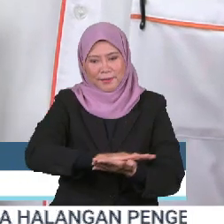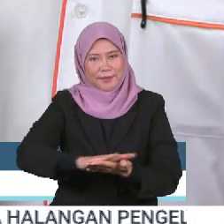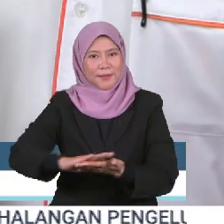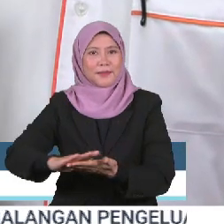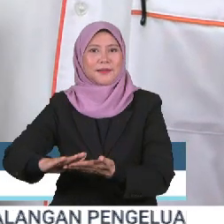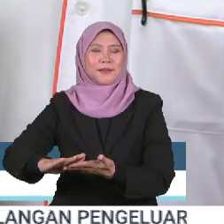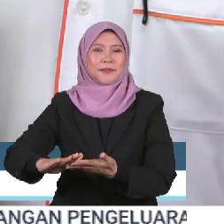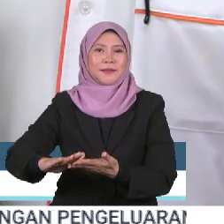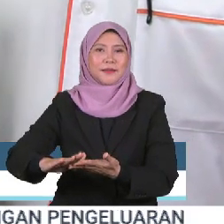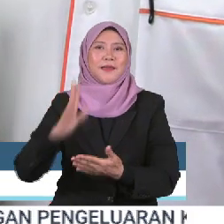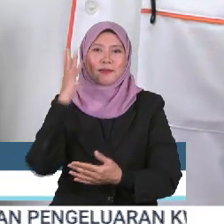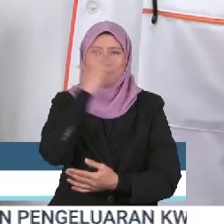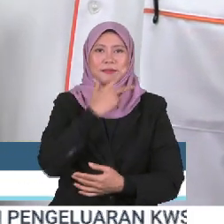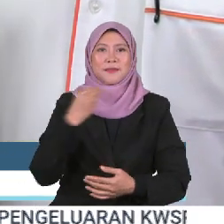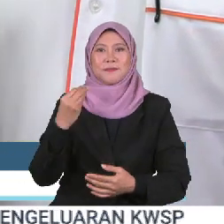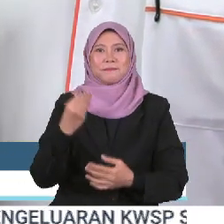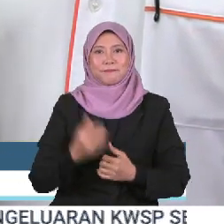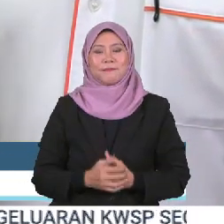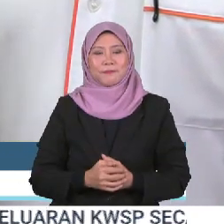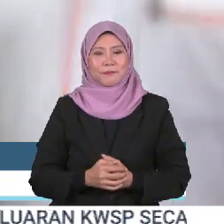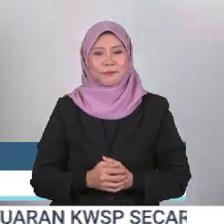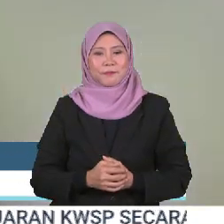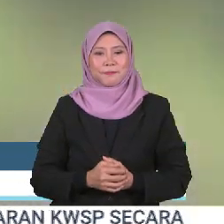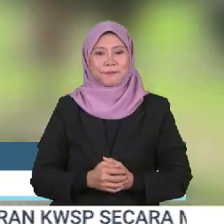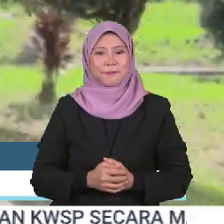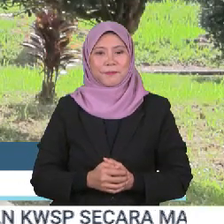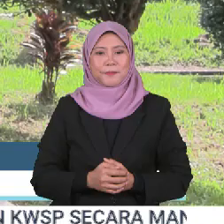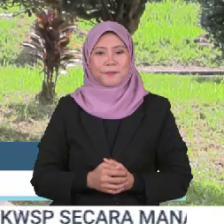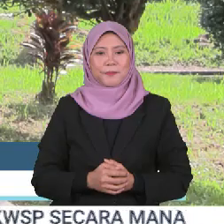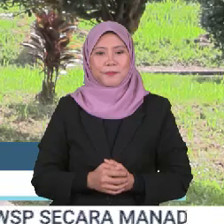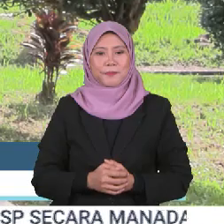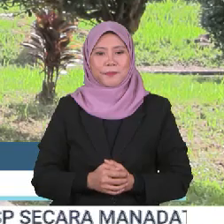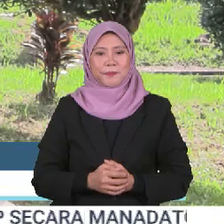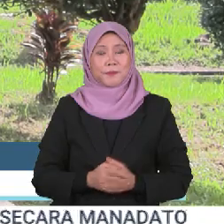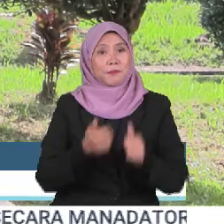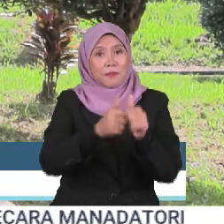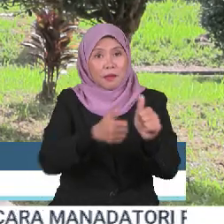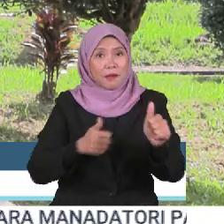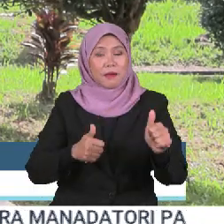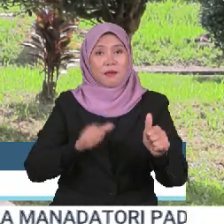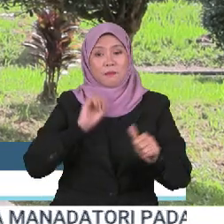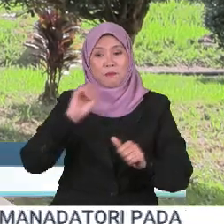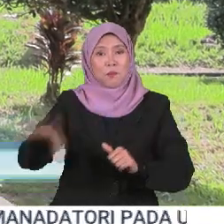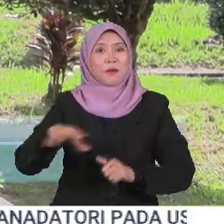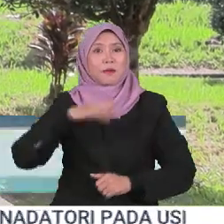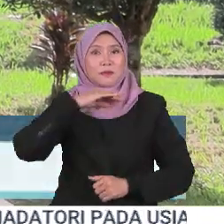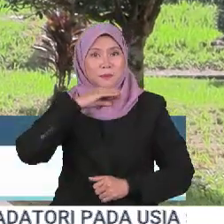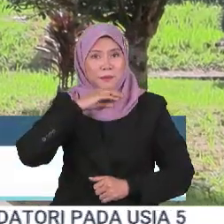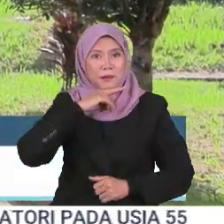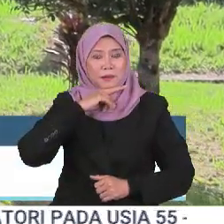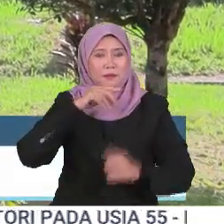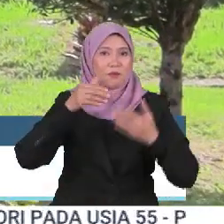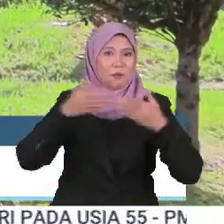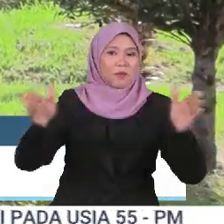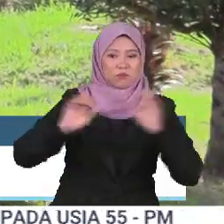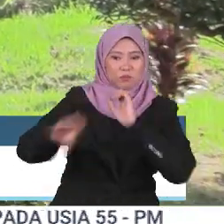dan orang kata cantiklah untuk dipandang. Ya. Jadi bagi mengelakkan pembuangan sampah secara